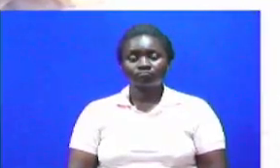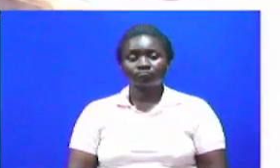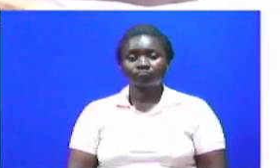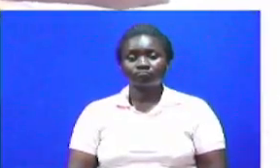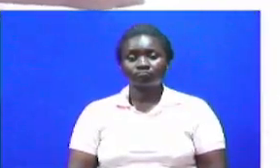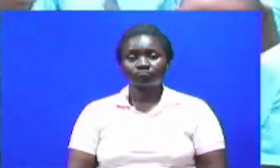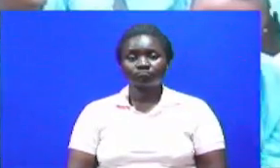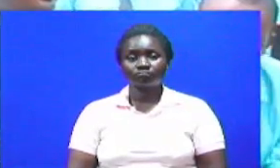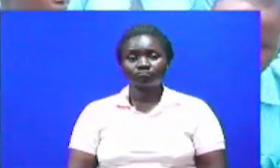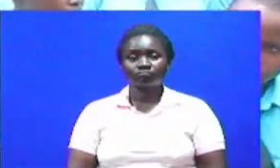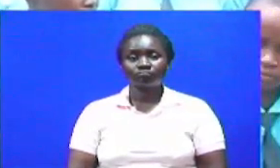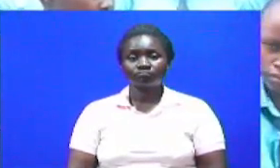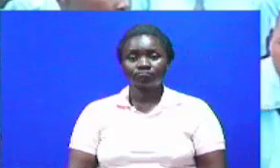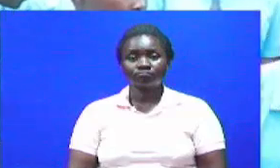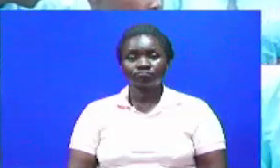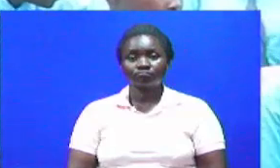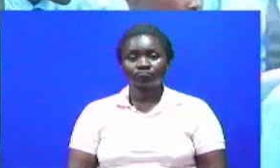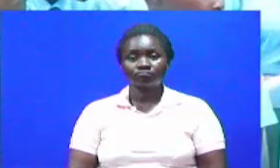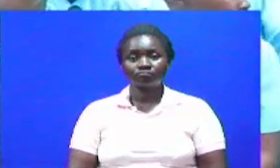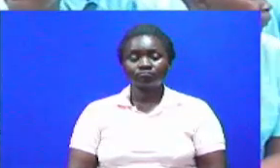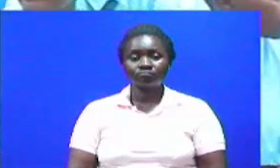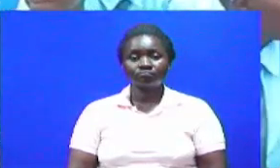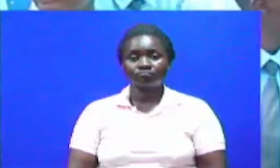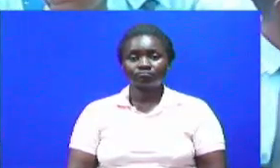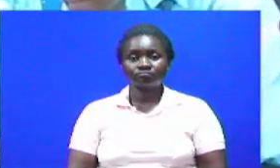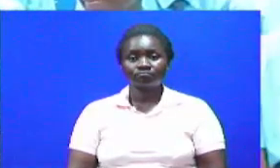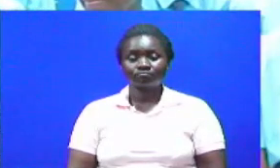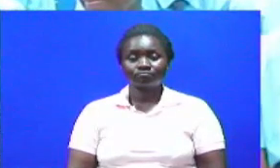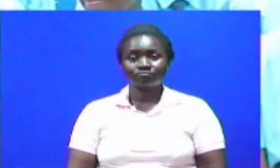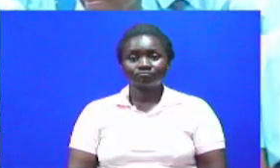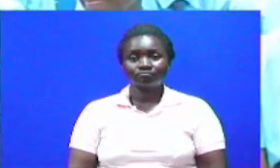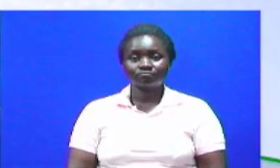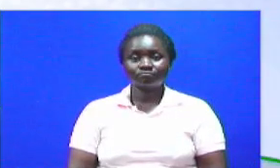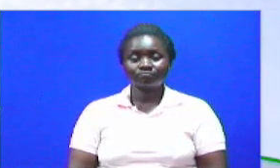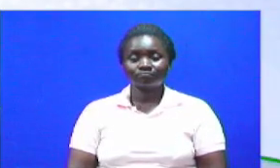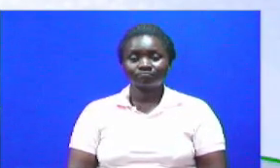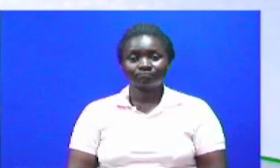nguru kwa dipon. Asanya. Demon.